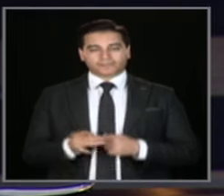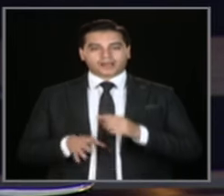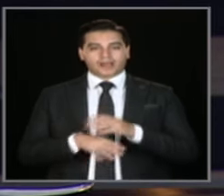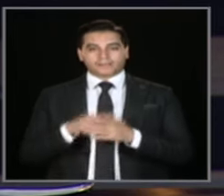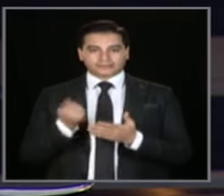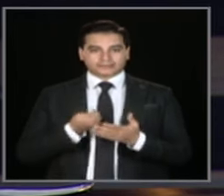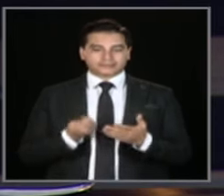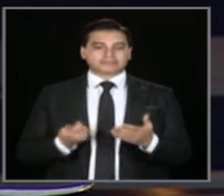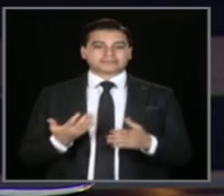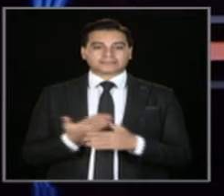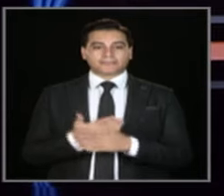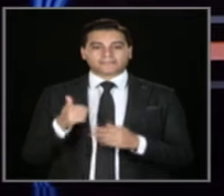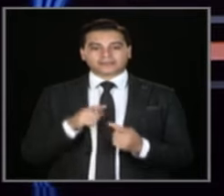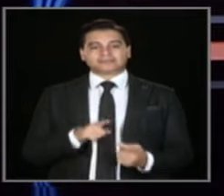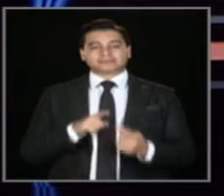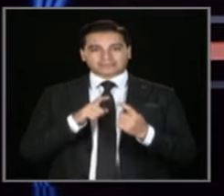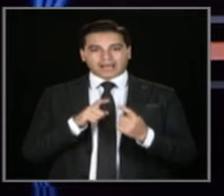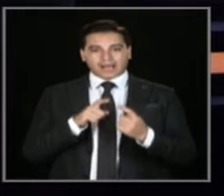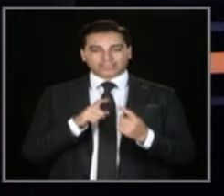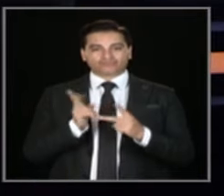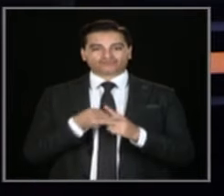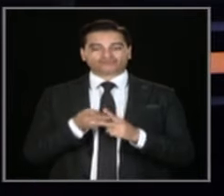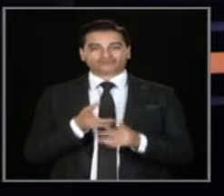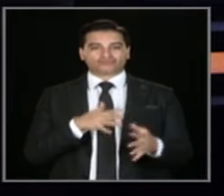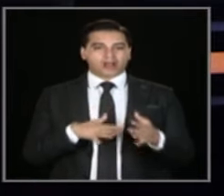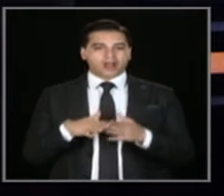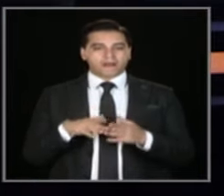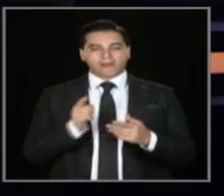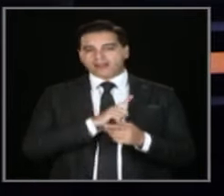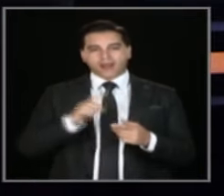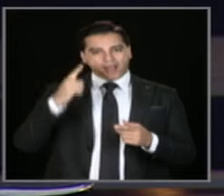بعنوان تحدي للشعب الذي